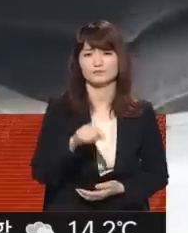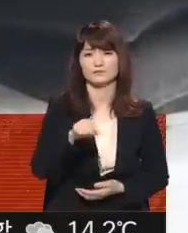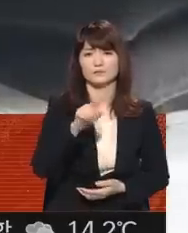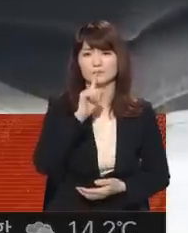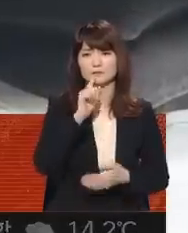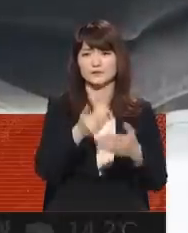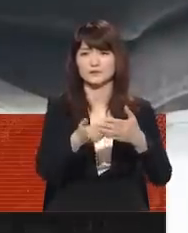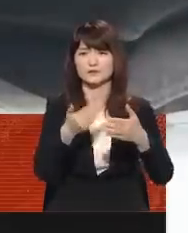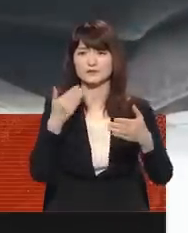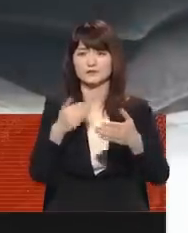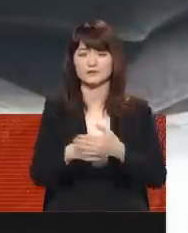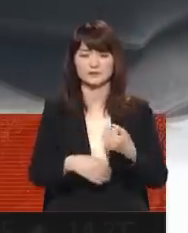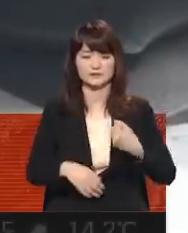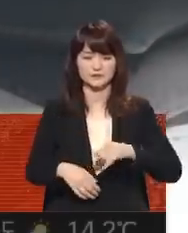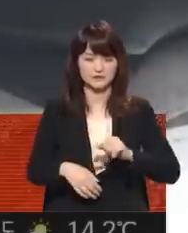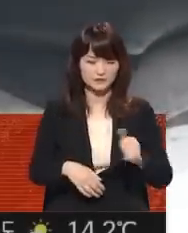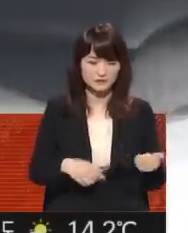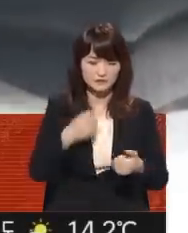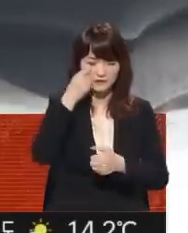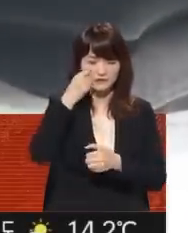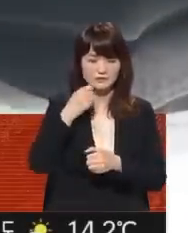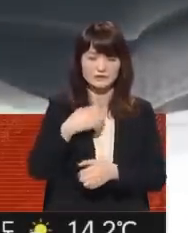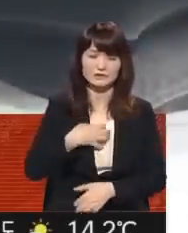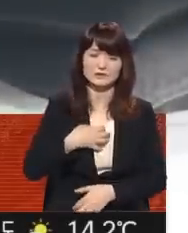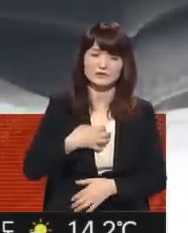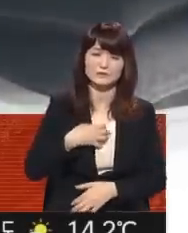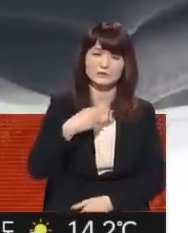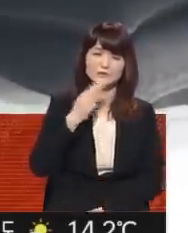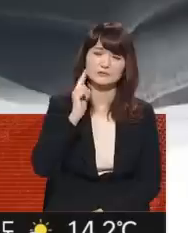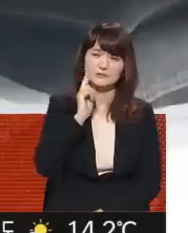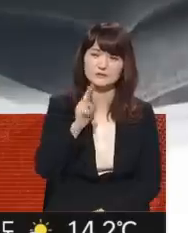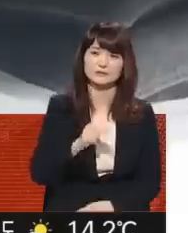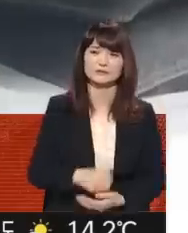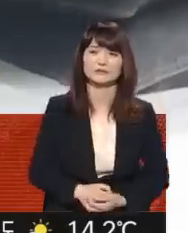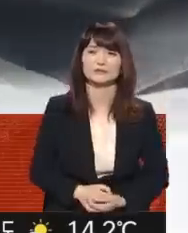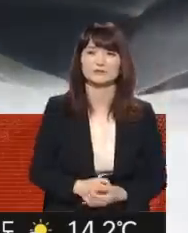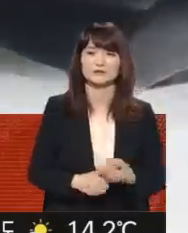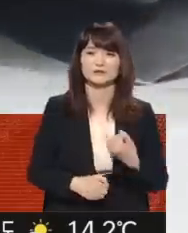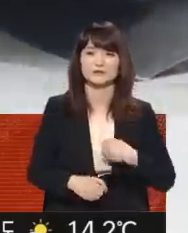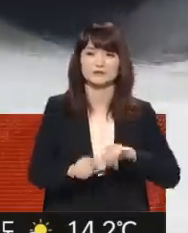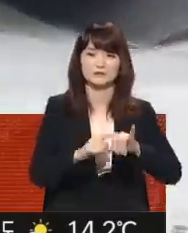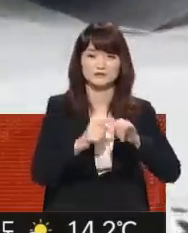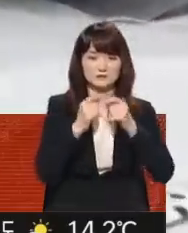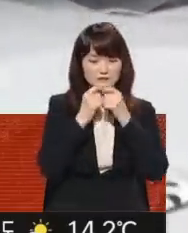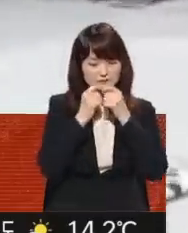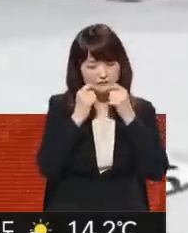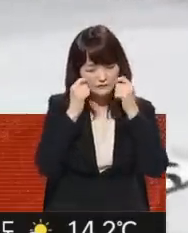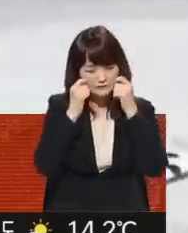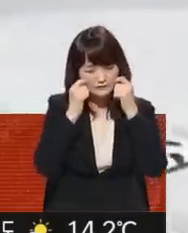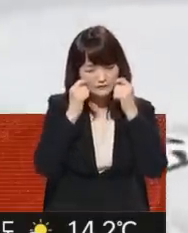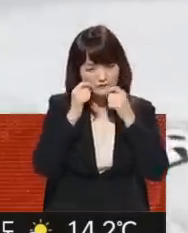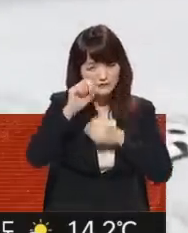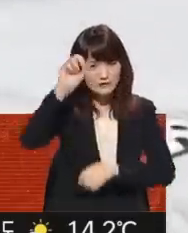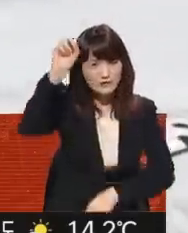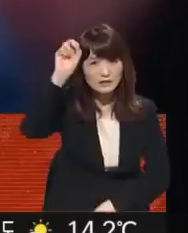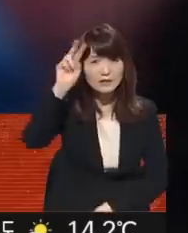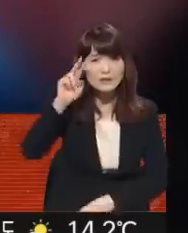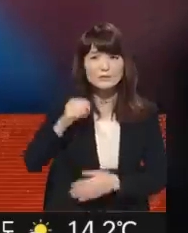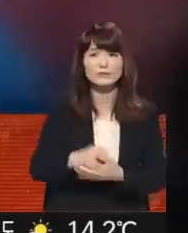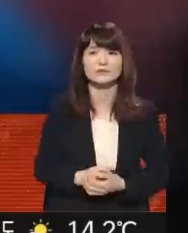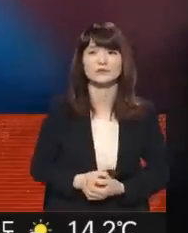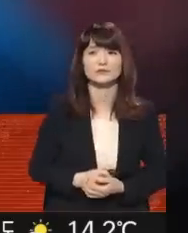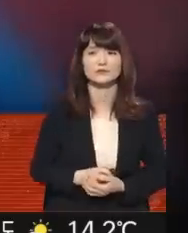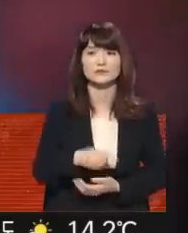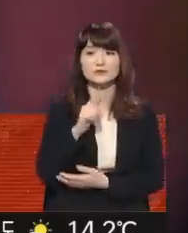사랑이를 잃은 슬픔은 너무나 크죠 저렇게 웃고 있는 아이를 어느 날 갑자기 15분짜리 팔꿈치 수술